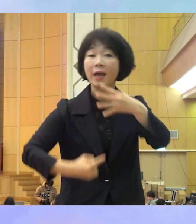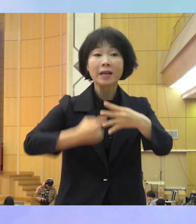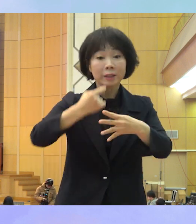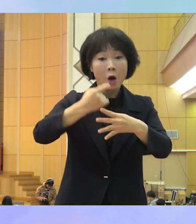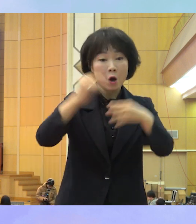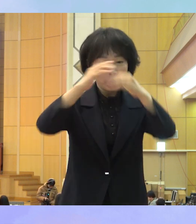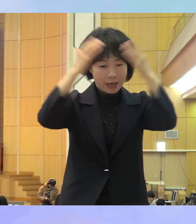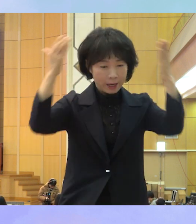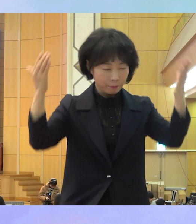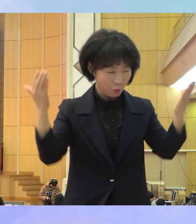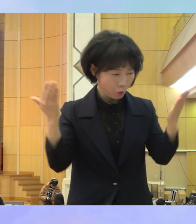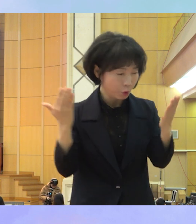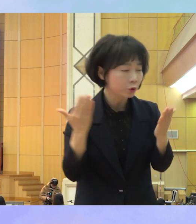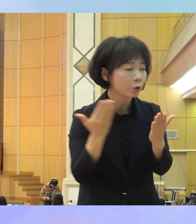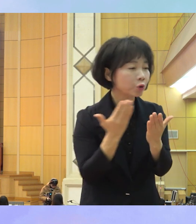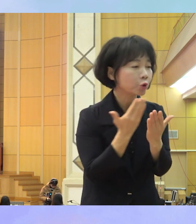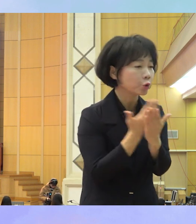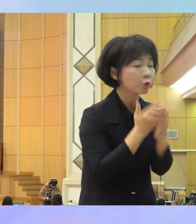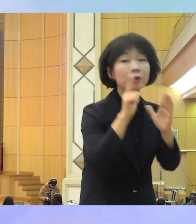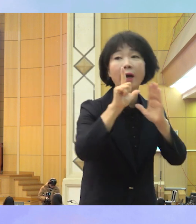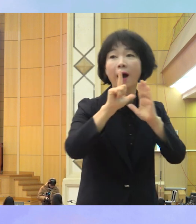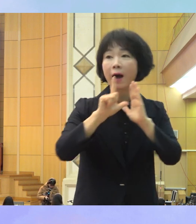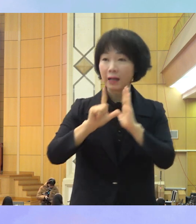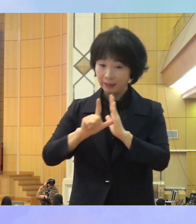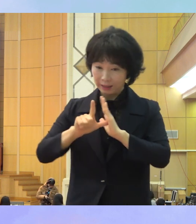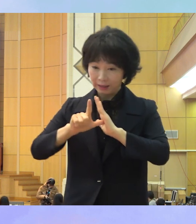변하는 계절의 모든